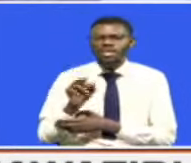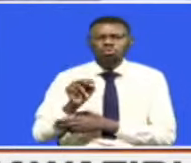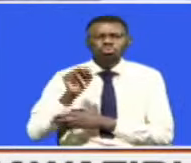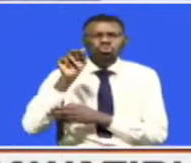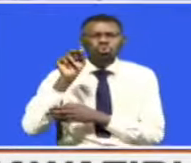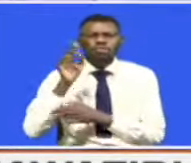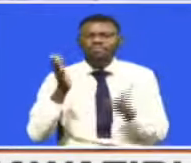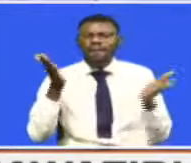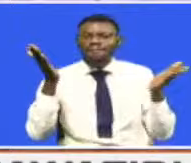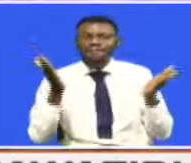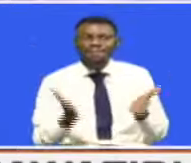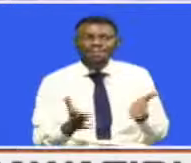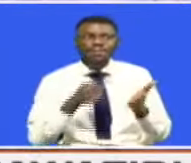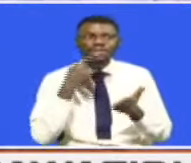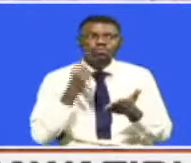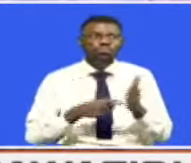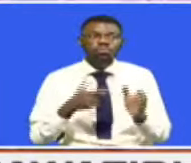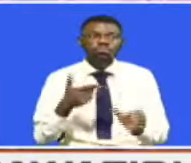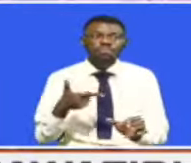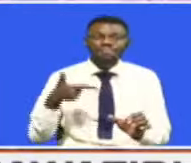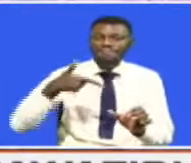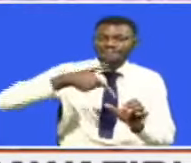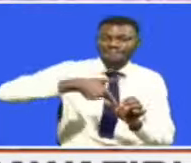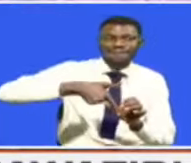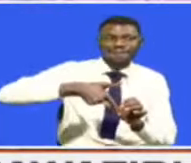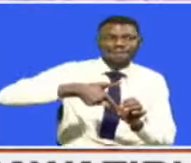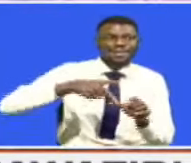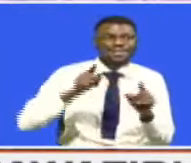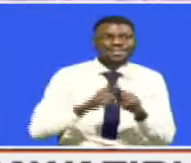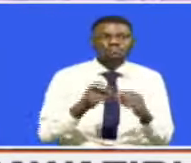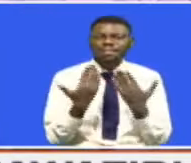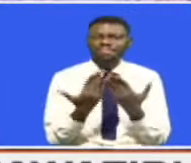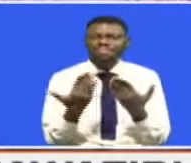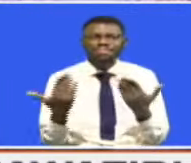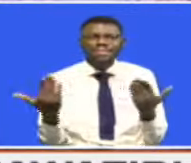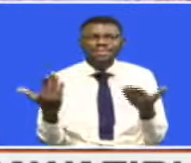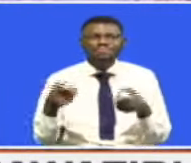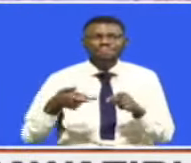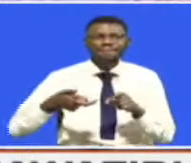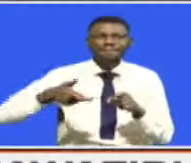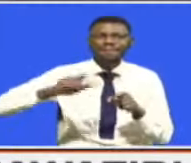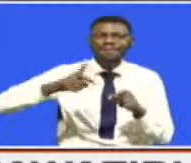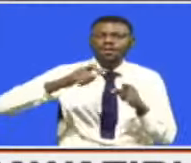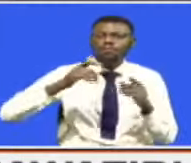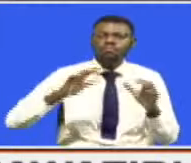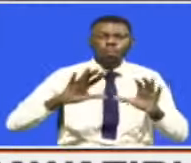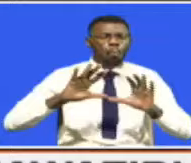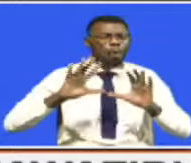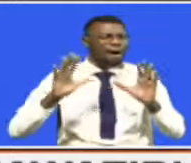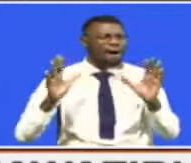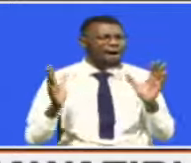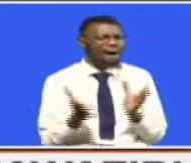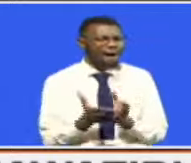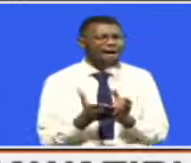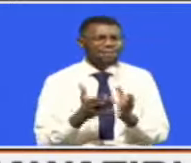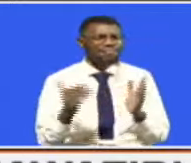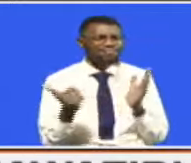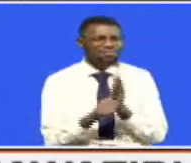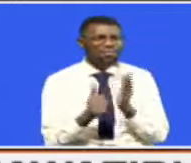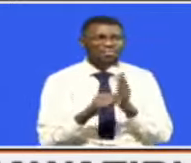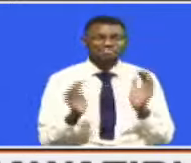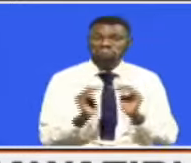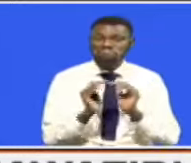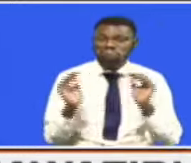kwamba ongezeko la bei ya mafuta na mfumuko wa bei ya bidhaa imeathiri dunia nzima. Umesikia vile